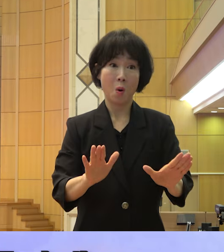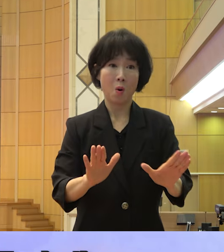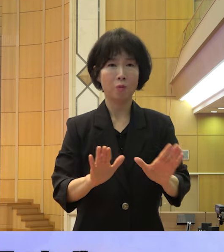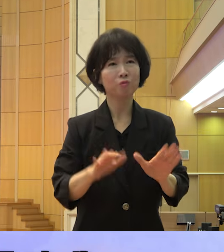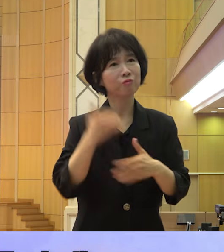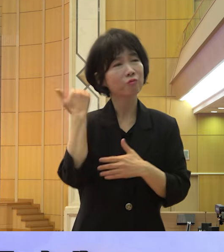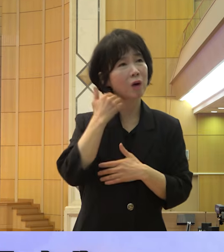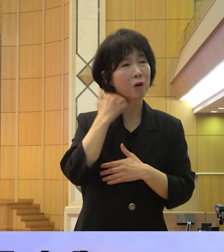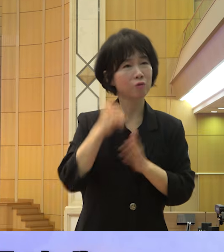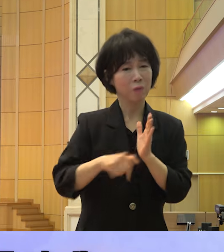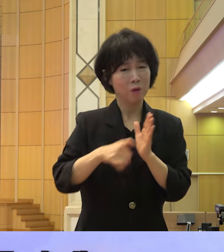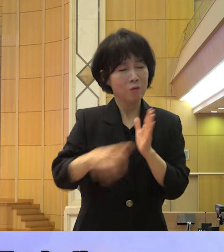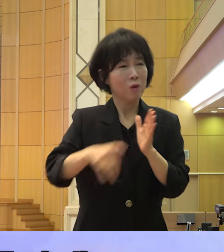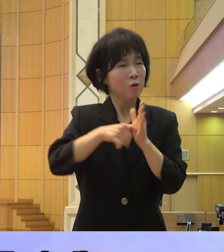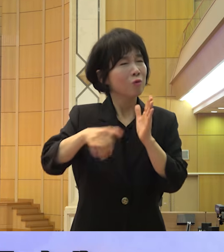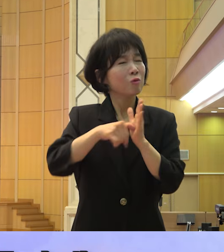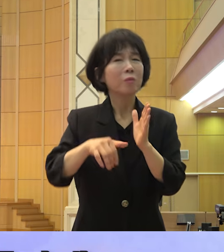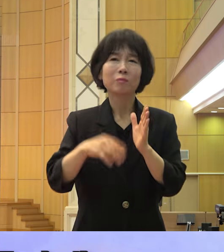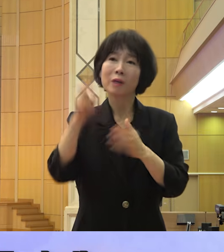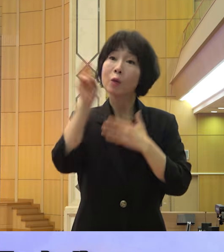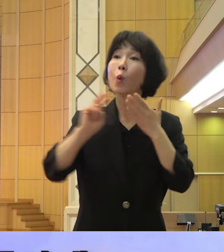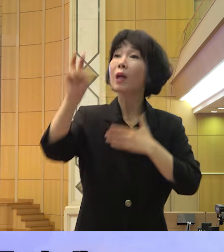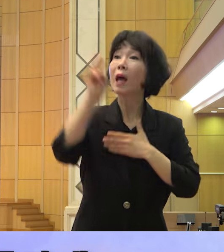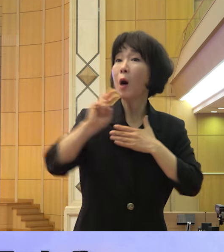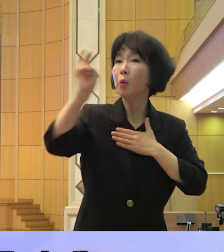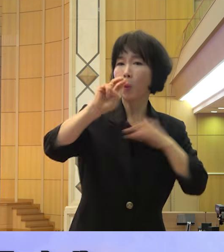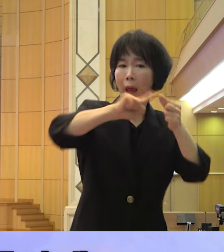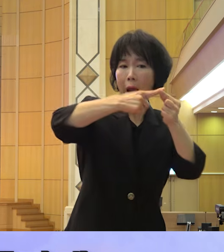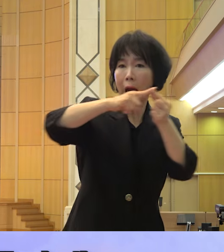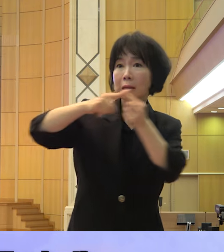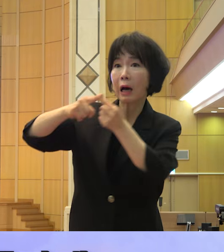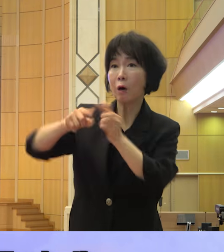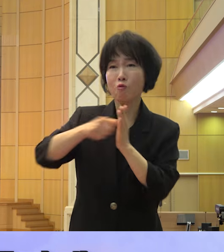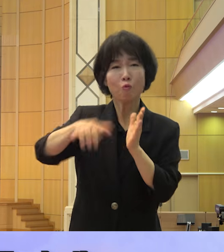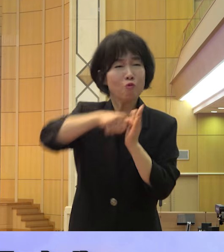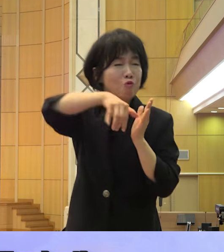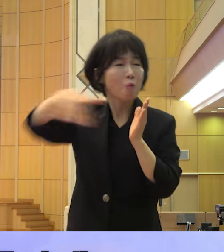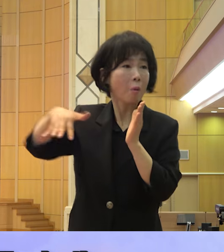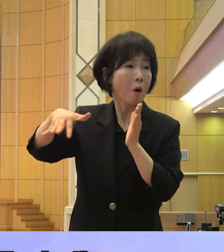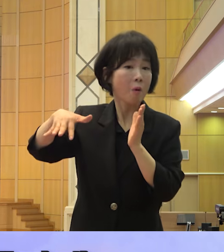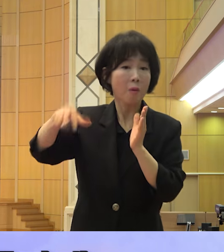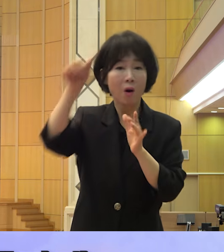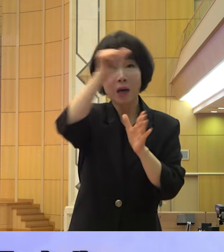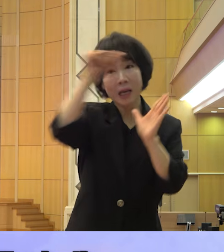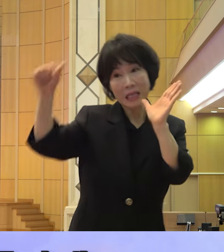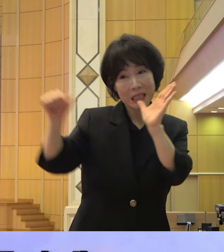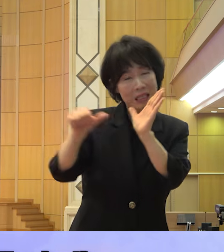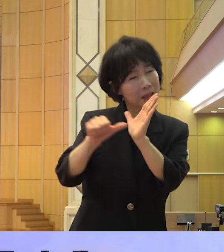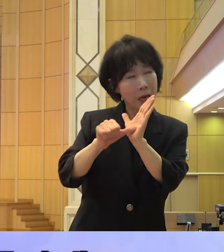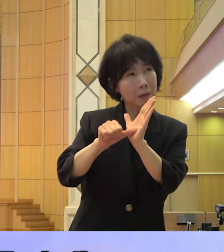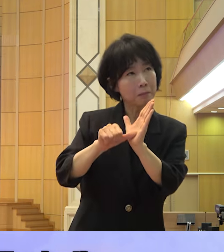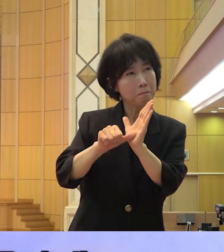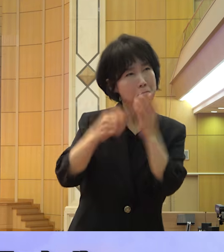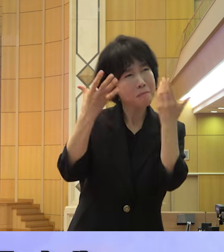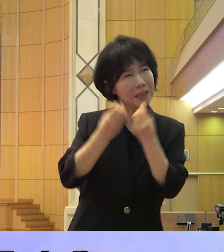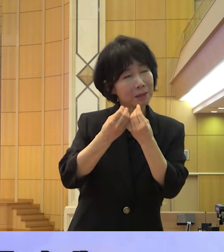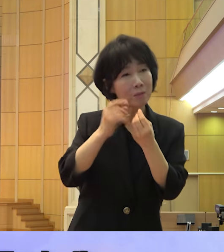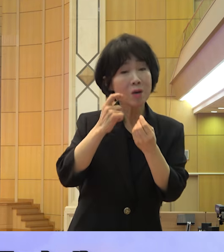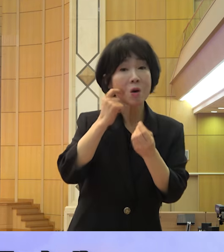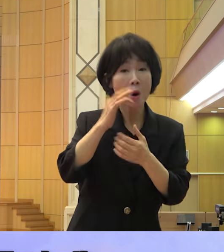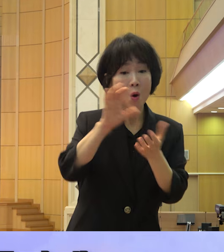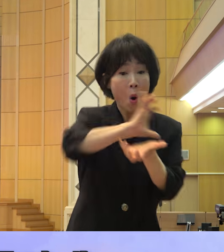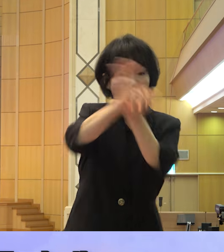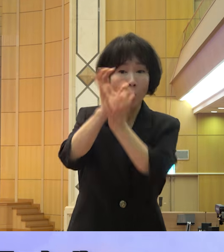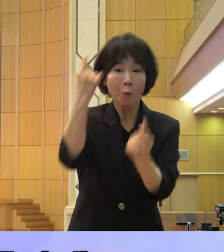유명한 노래 가사 말에 보면 인생은 꽃보다 아름다워, 그런 가사가